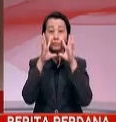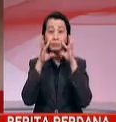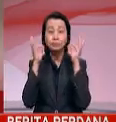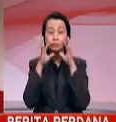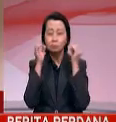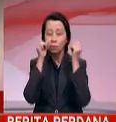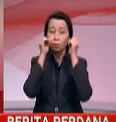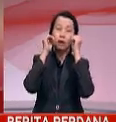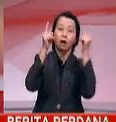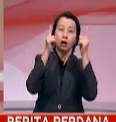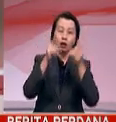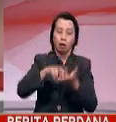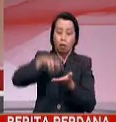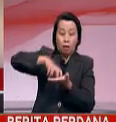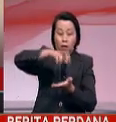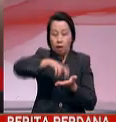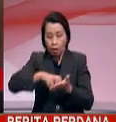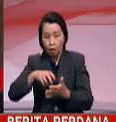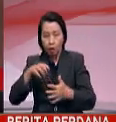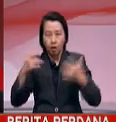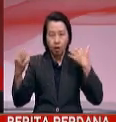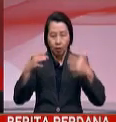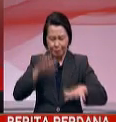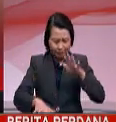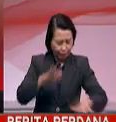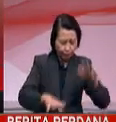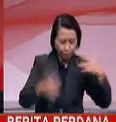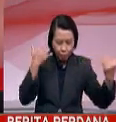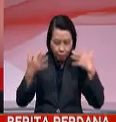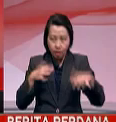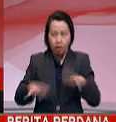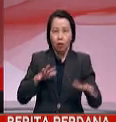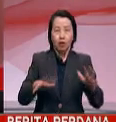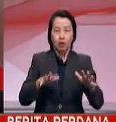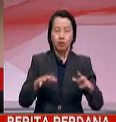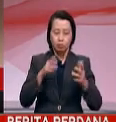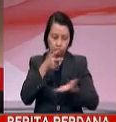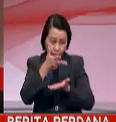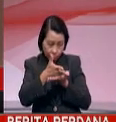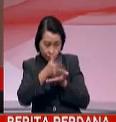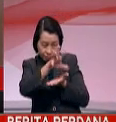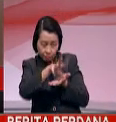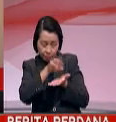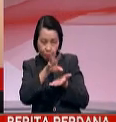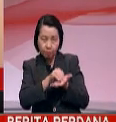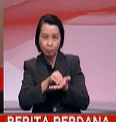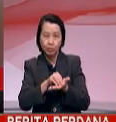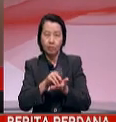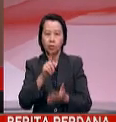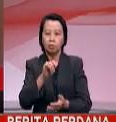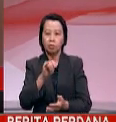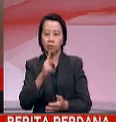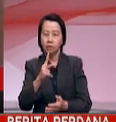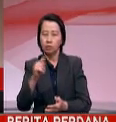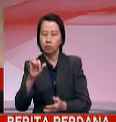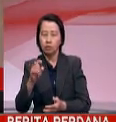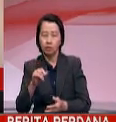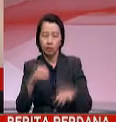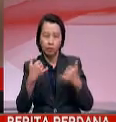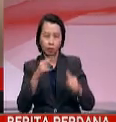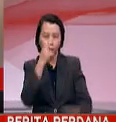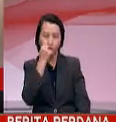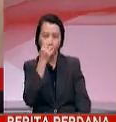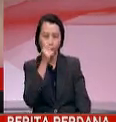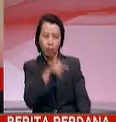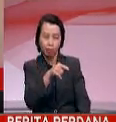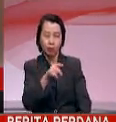yang terkejut dan melompat ketika piano yang dipijaknya mengeluarkan bunyi berjaya dirakam seorang pengguna TikTok. Aksi lucu itu